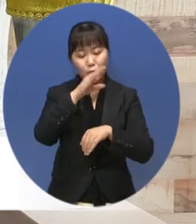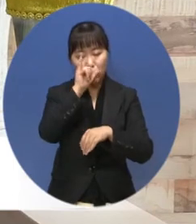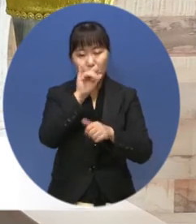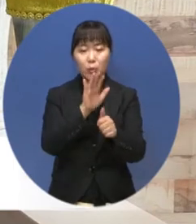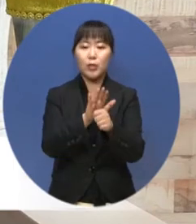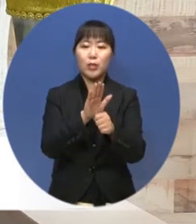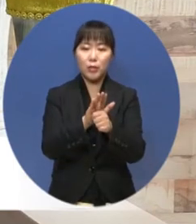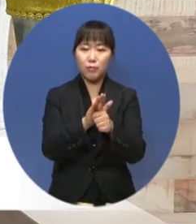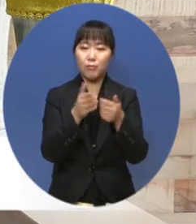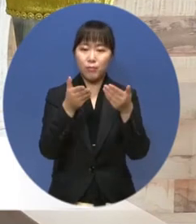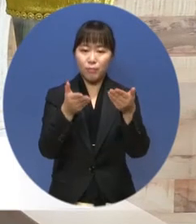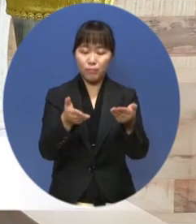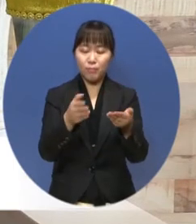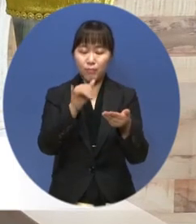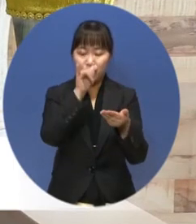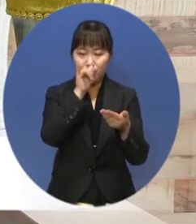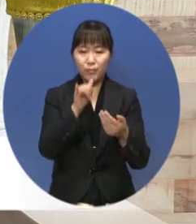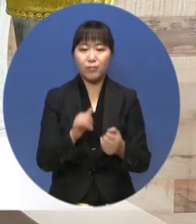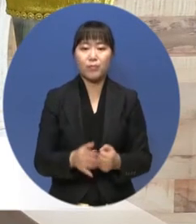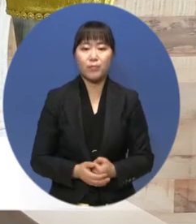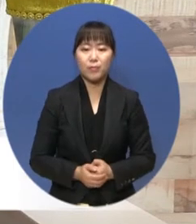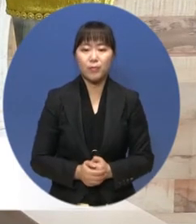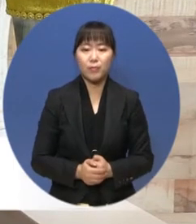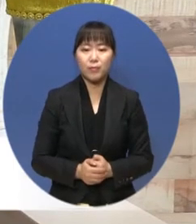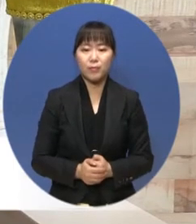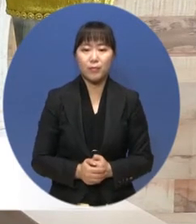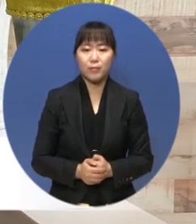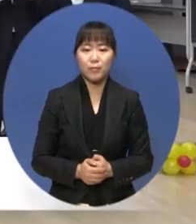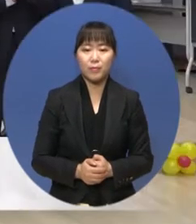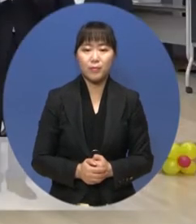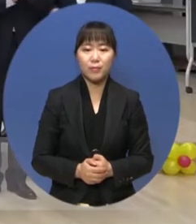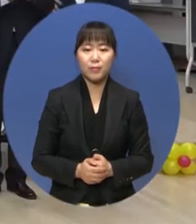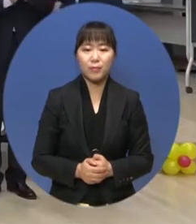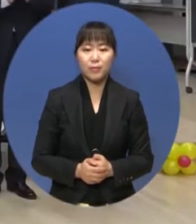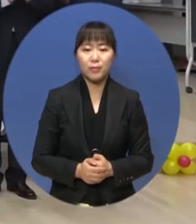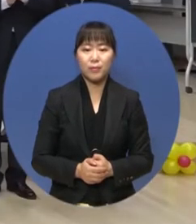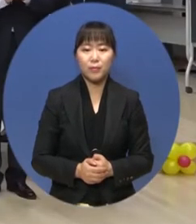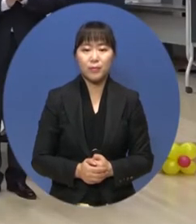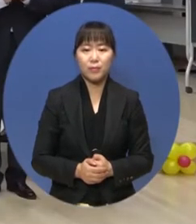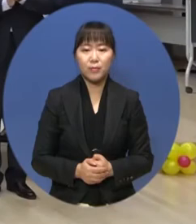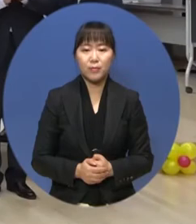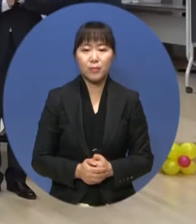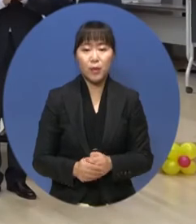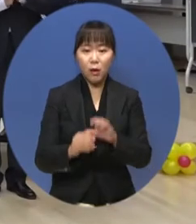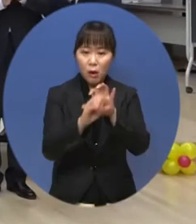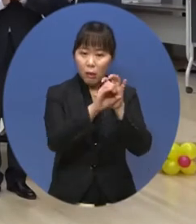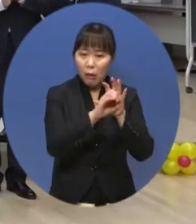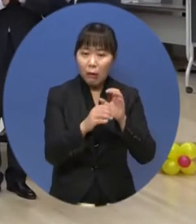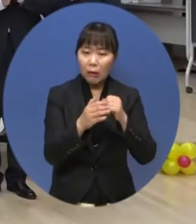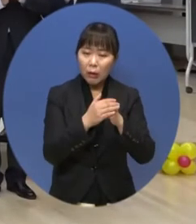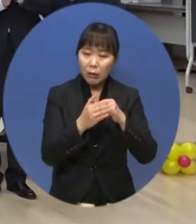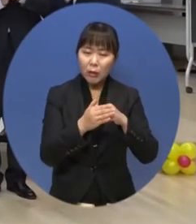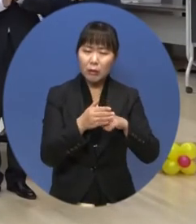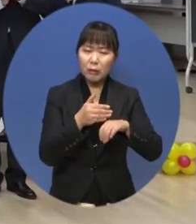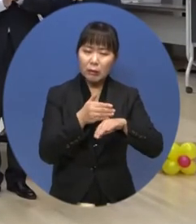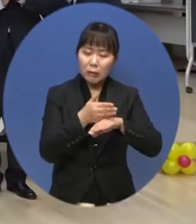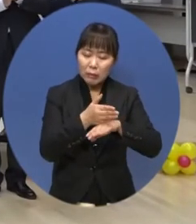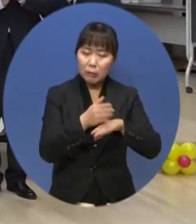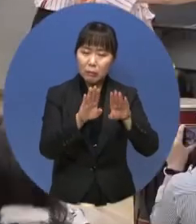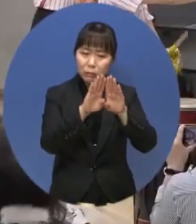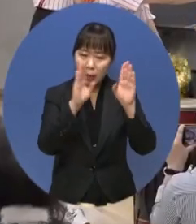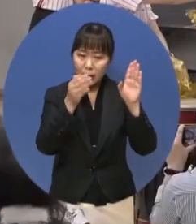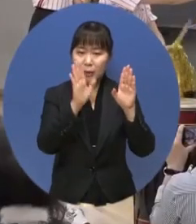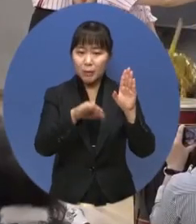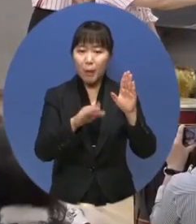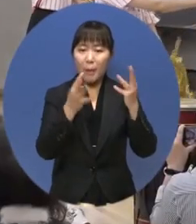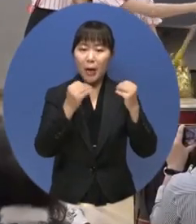그런 기능도 이것에서 해주고 있습니다 코라 1 구로 뒤늦은 개관식에 많은